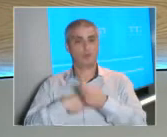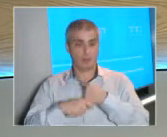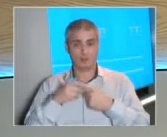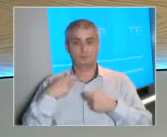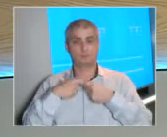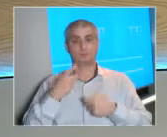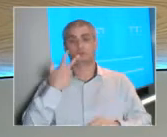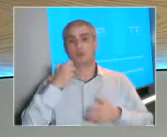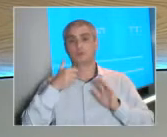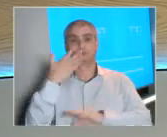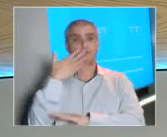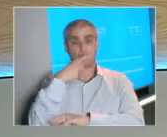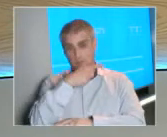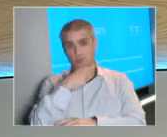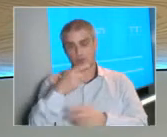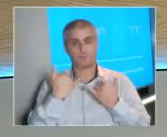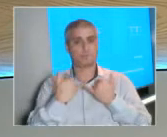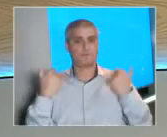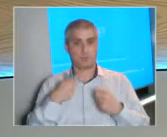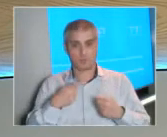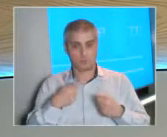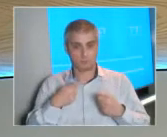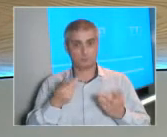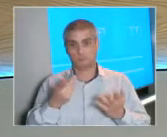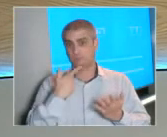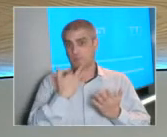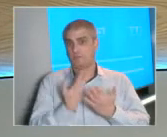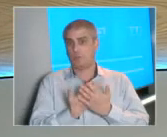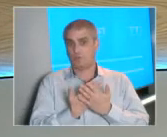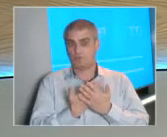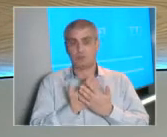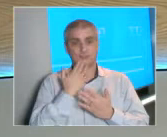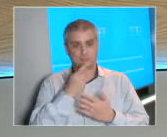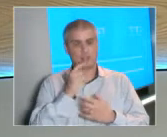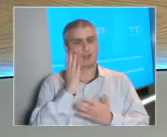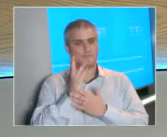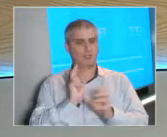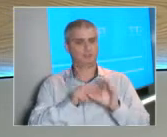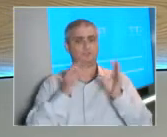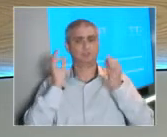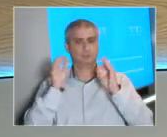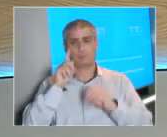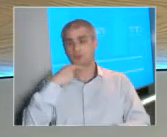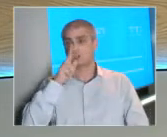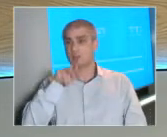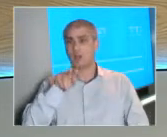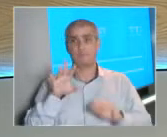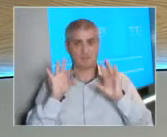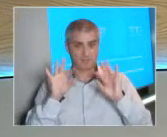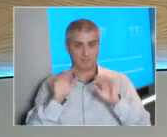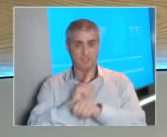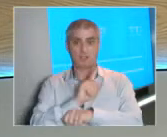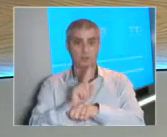חברות 36 מדינות המוגדרות כמפותחות. הנה כמה עובדות. ישראל אומנם הצטרפה באופן רשמי בשנת 2010,